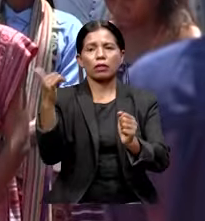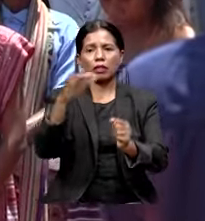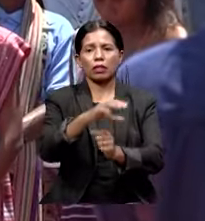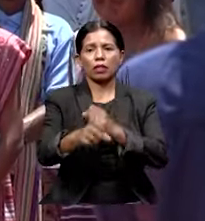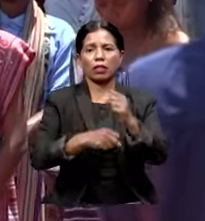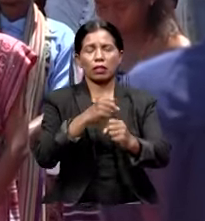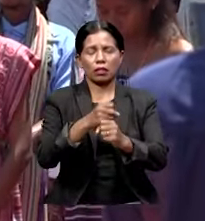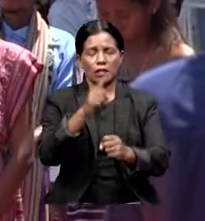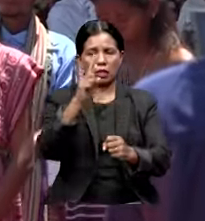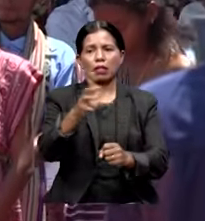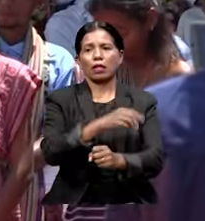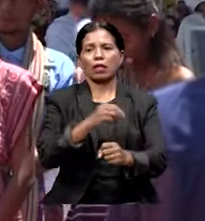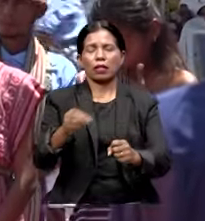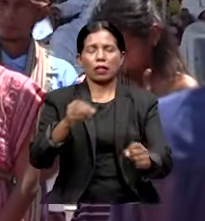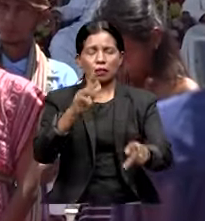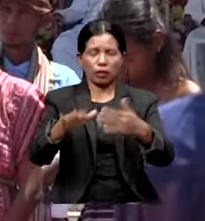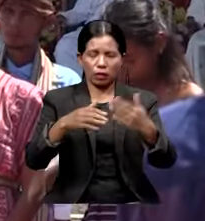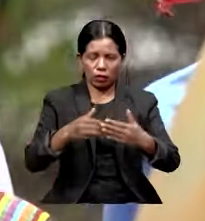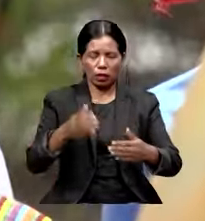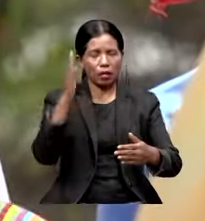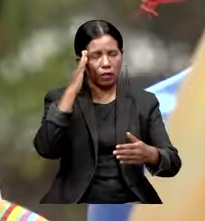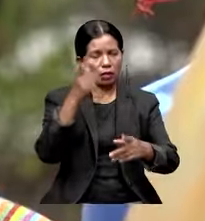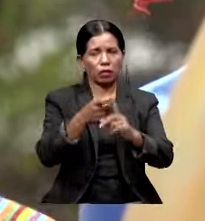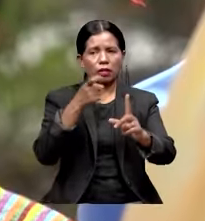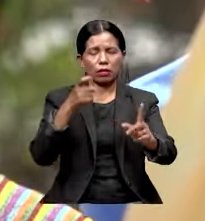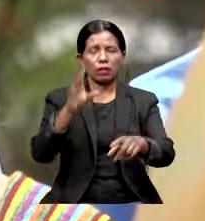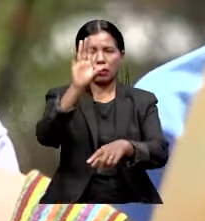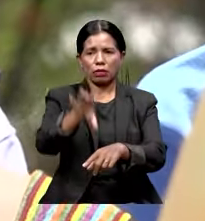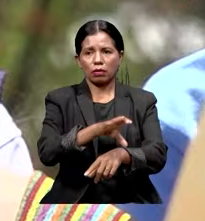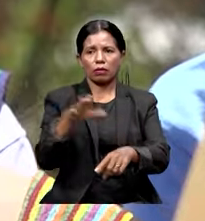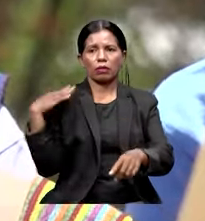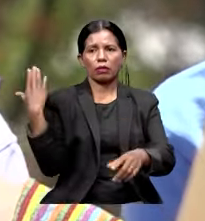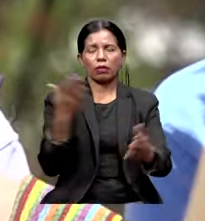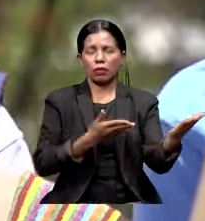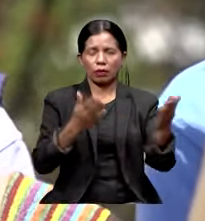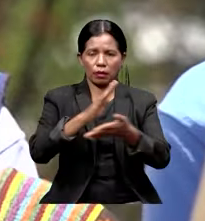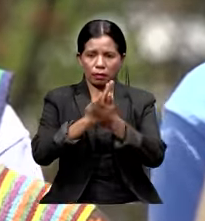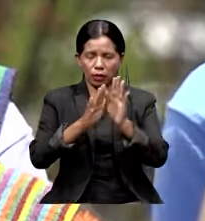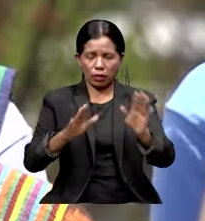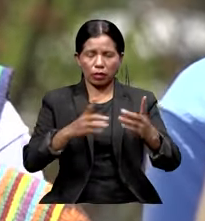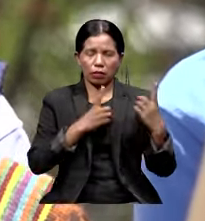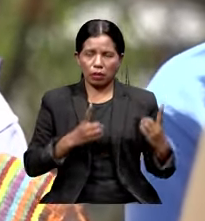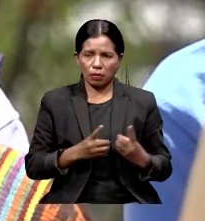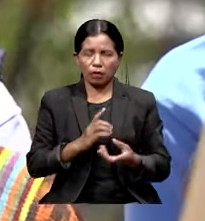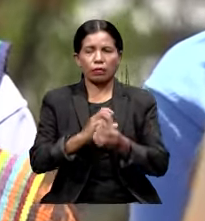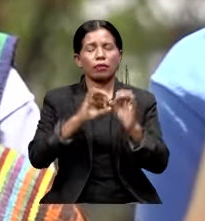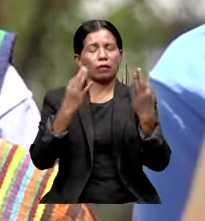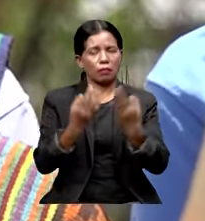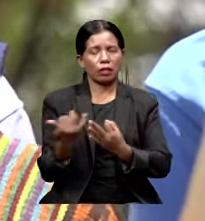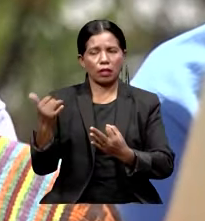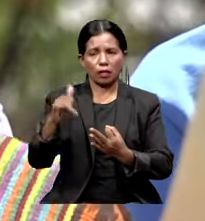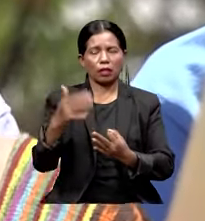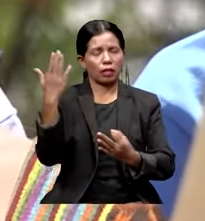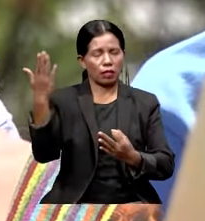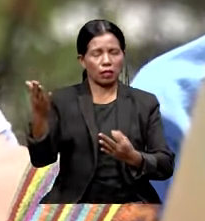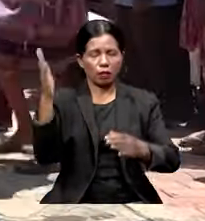tina nidaresin no sarani sira considera li husi Khrushchev lori pas no domin ba famili ia sira nebe mak durante ne iha